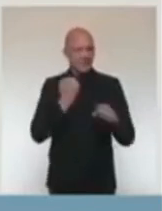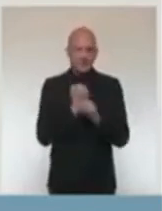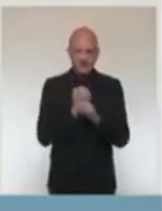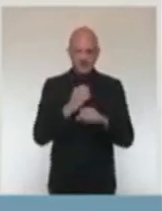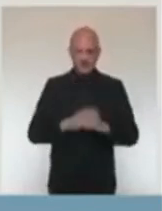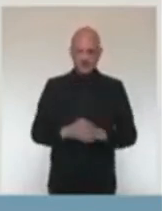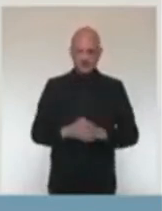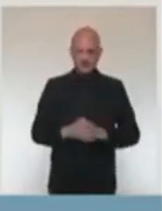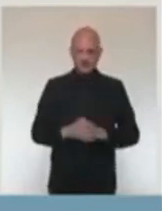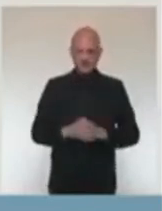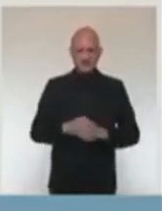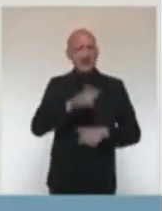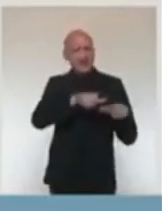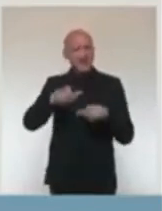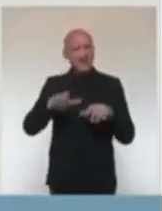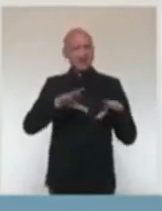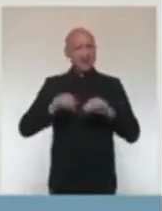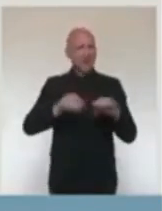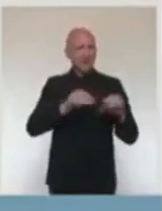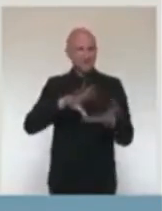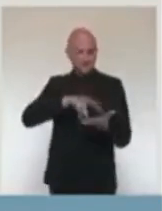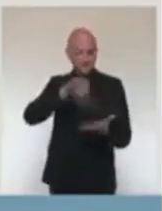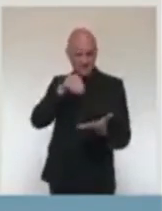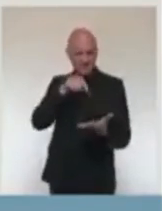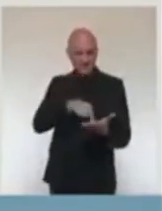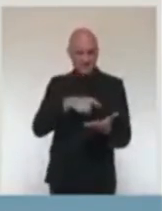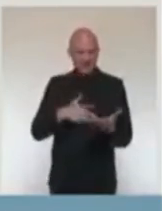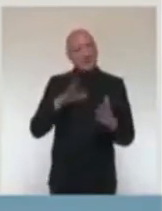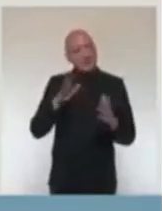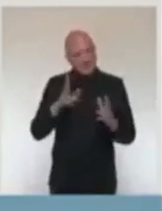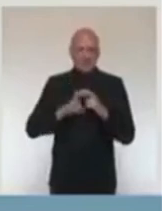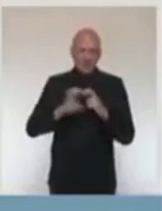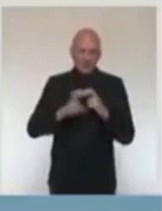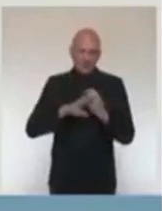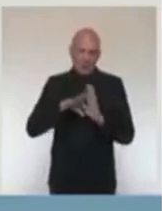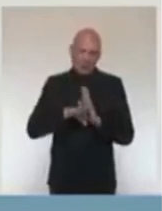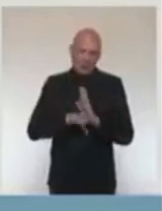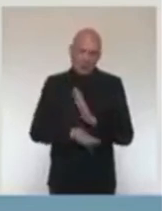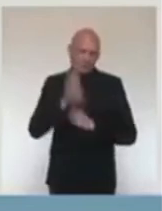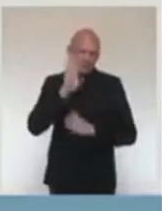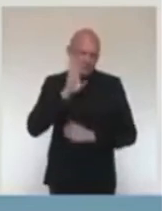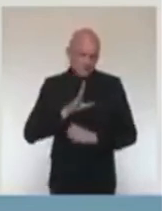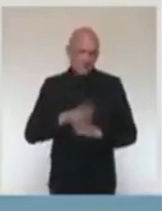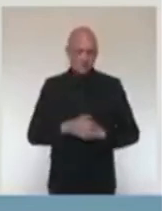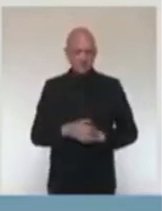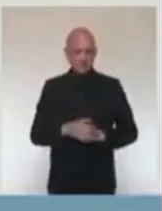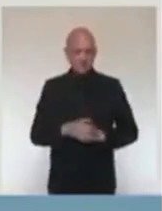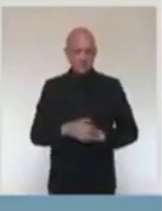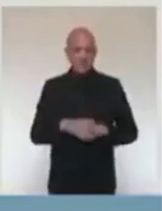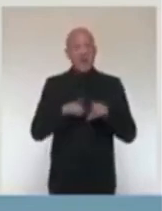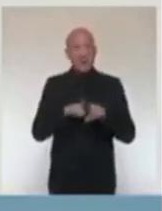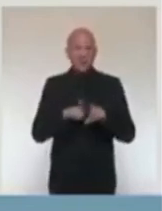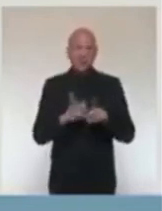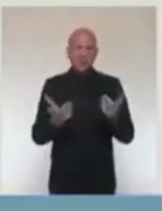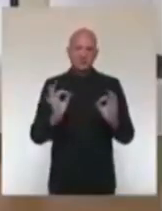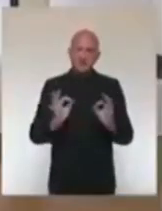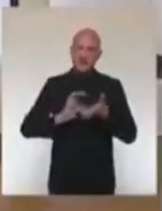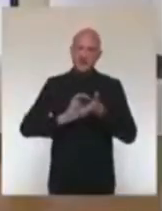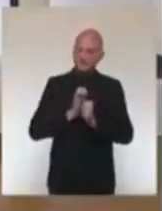à limiter leurs déplacements au strict nécessaire et l'ensemble de la population à appliquer encore plus scrupuleusement les gestes